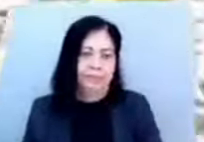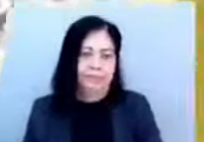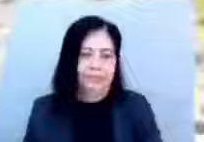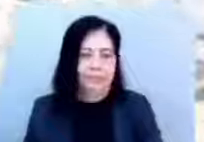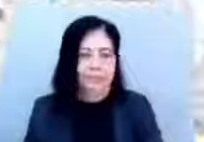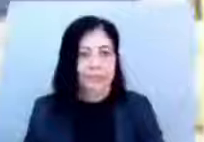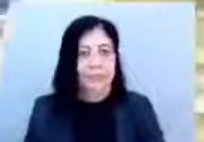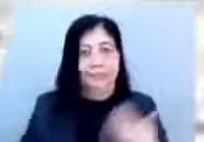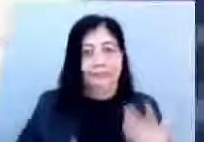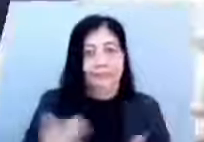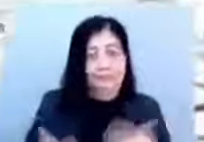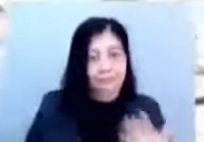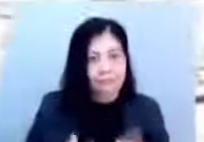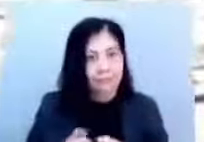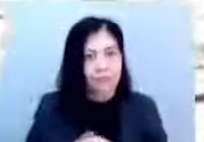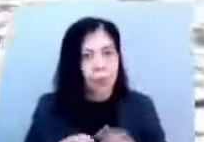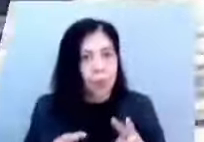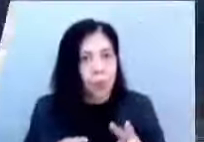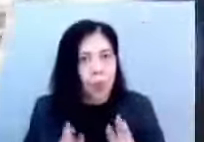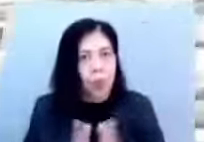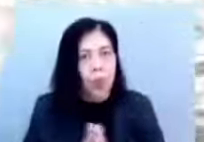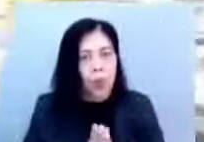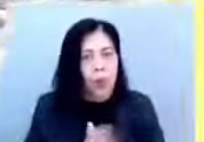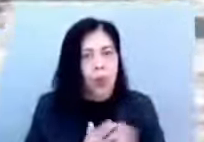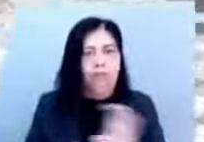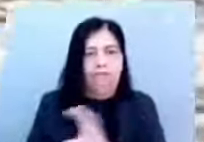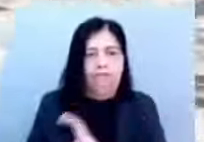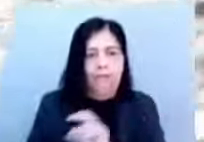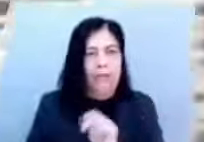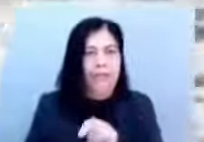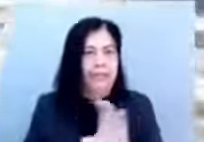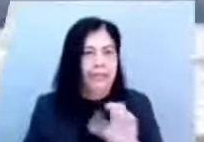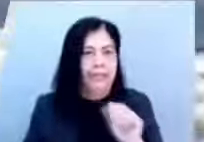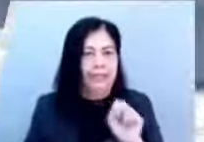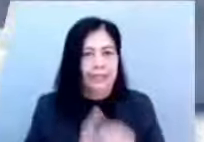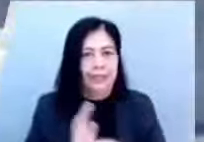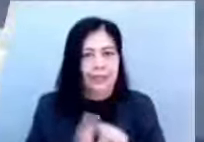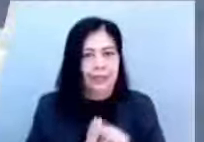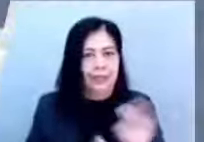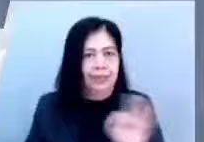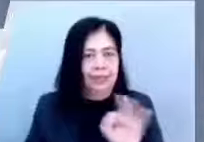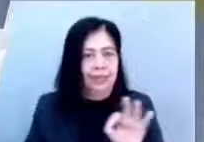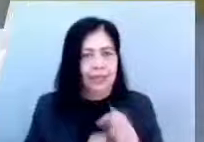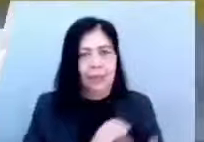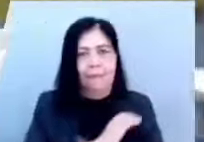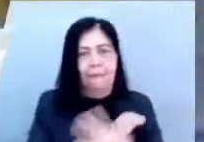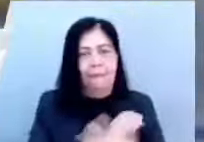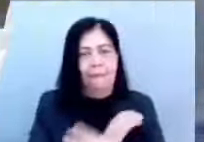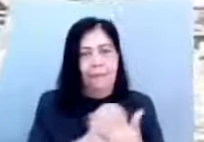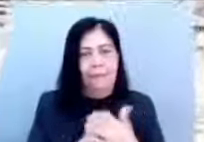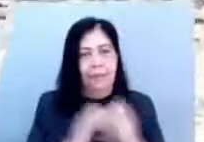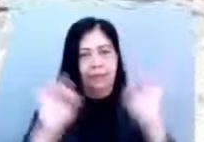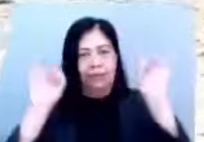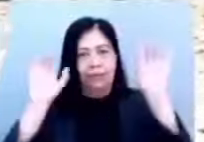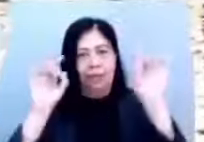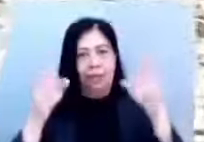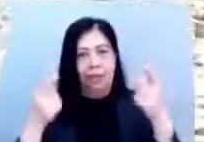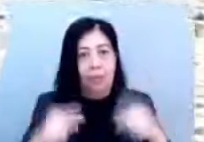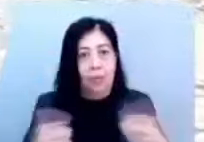Exciting at makapigil-hininga ang championship ng NCAA Season 99 Beach Volleyball Tournament na ginanap sa Subic,